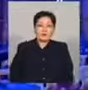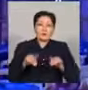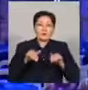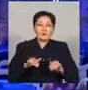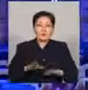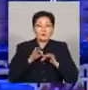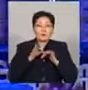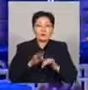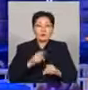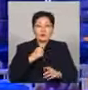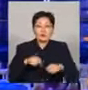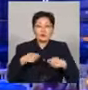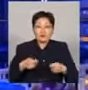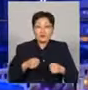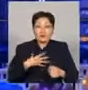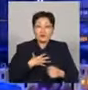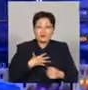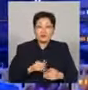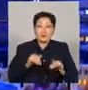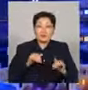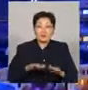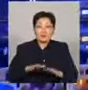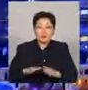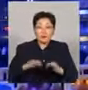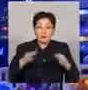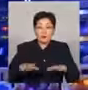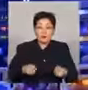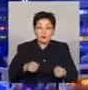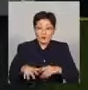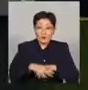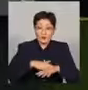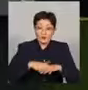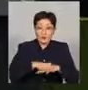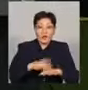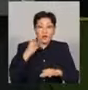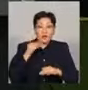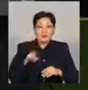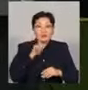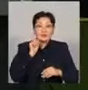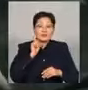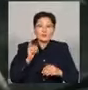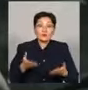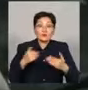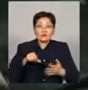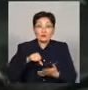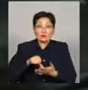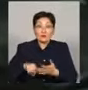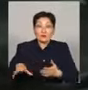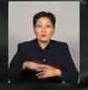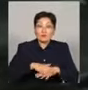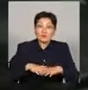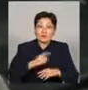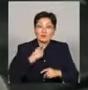Решение о проведении референдума – важный шаг на пути к демократизации общества. Алматинская молодежь призывает участвовать во